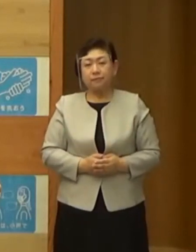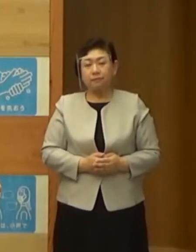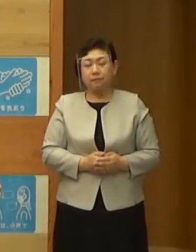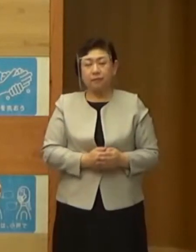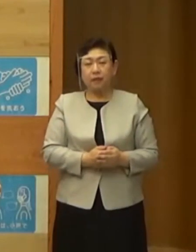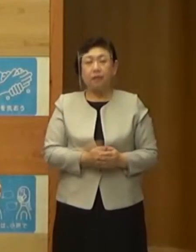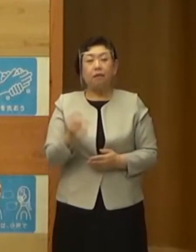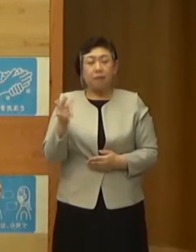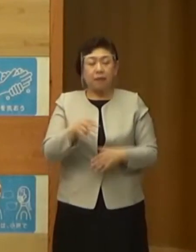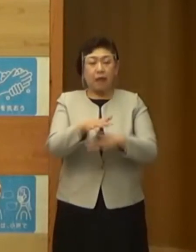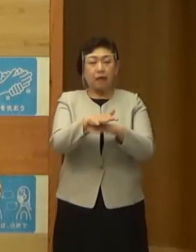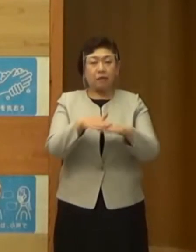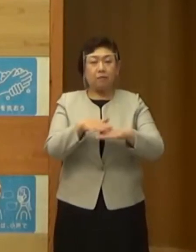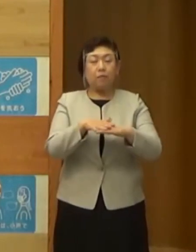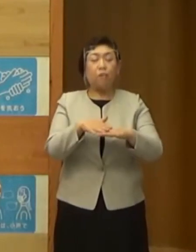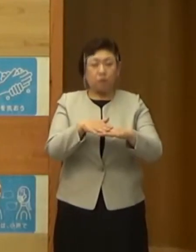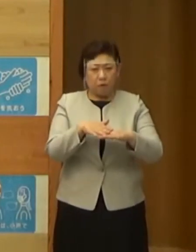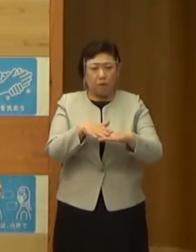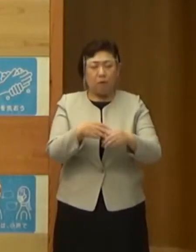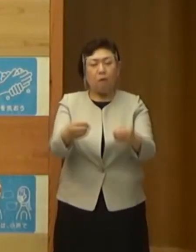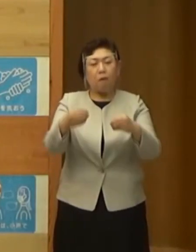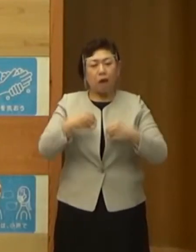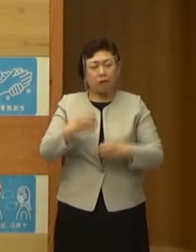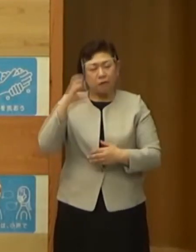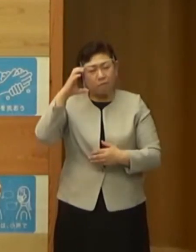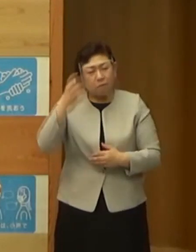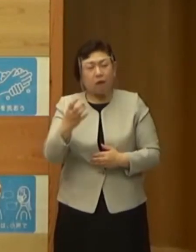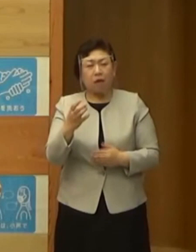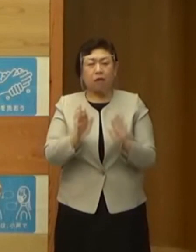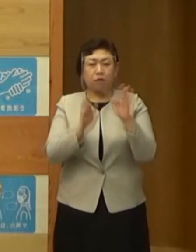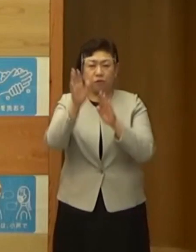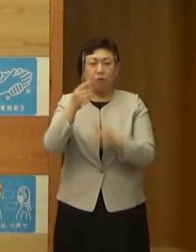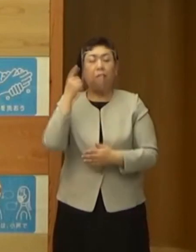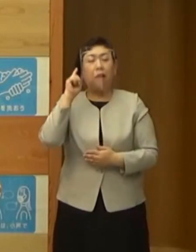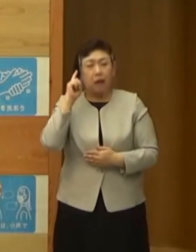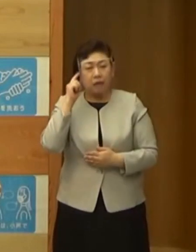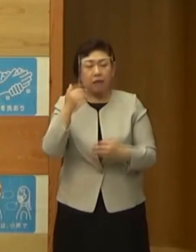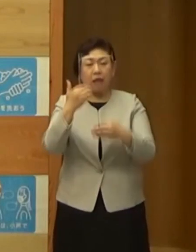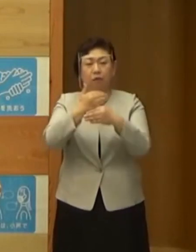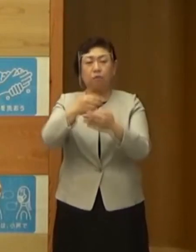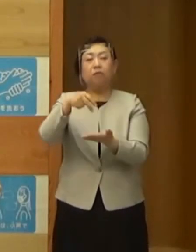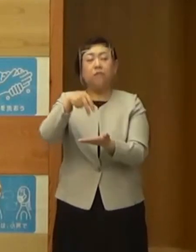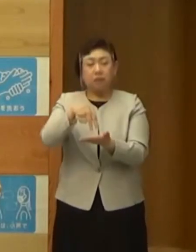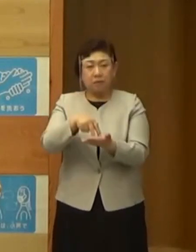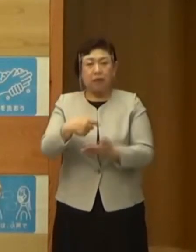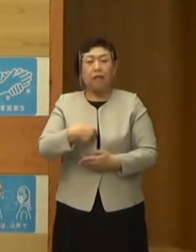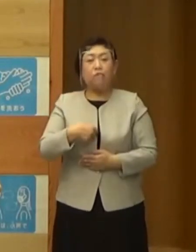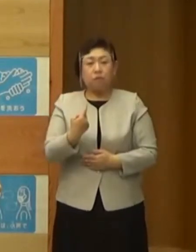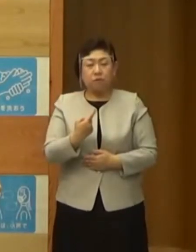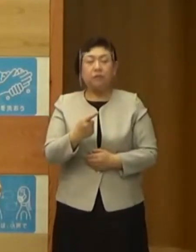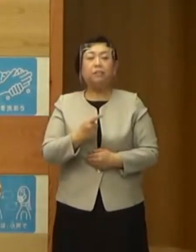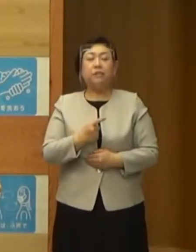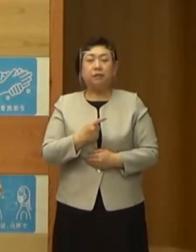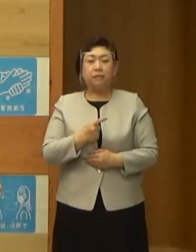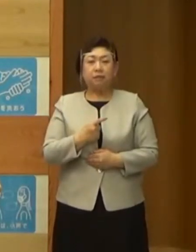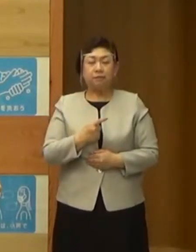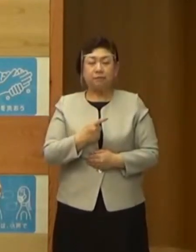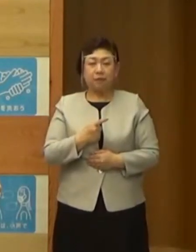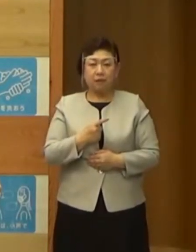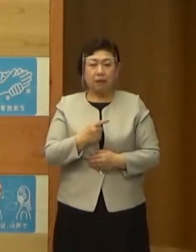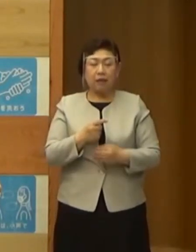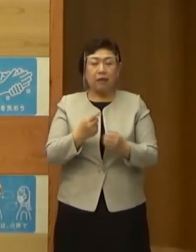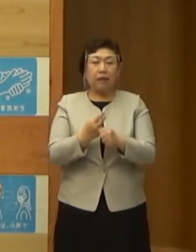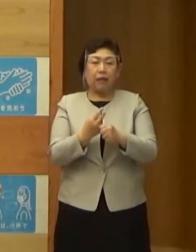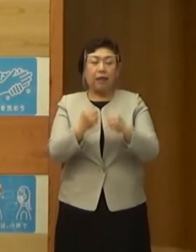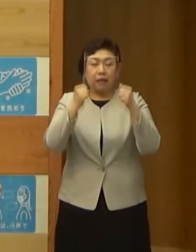さらに札幌の厳しい感染状況などを踏まえまして、道としては独自に滞在時間については